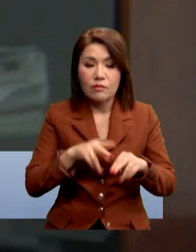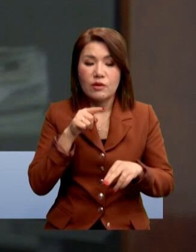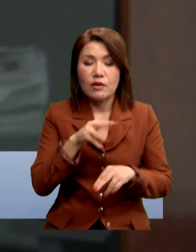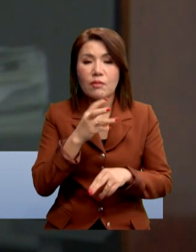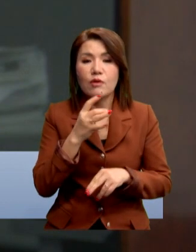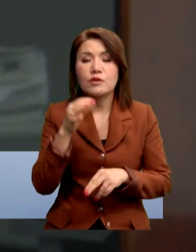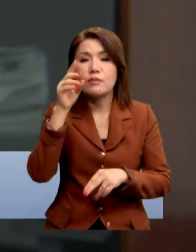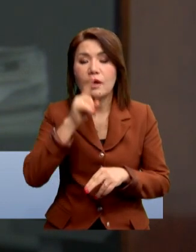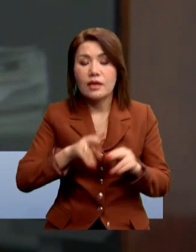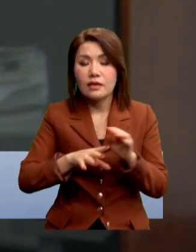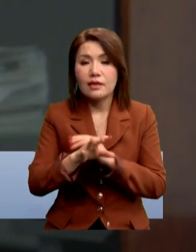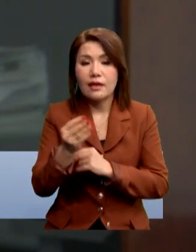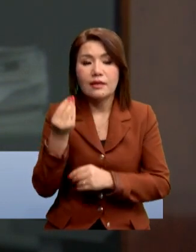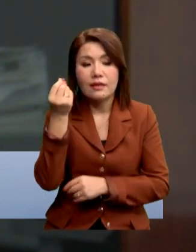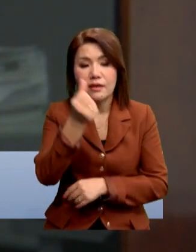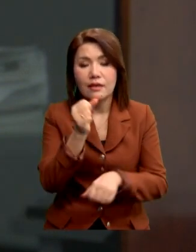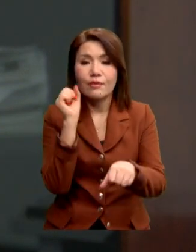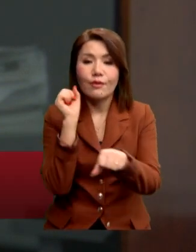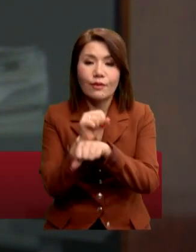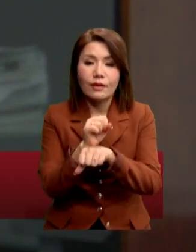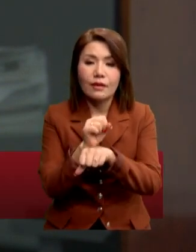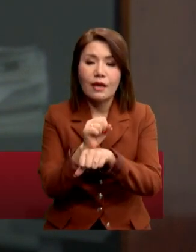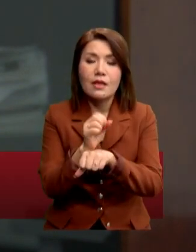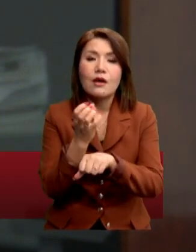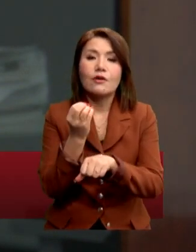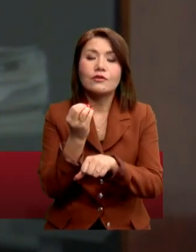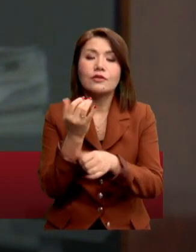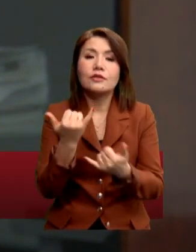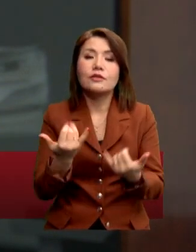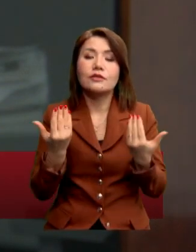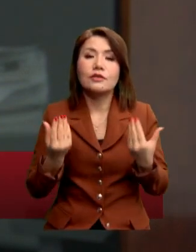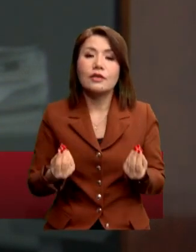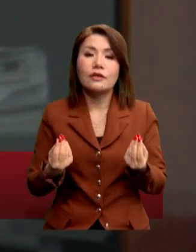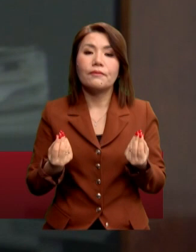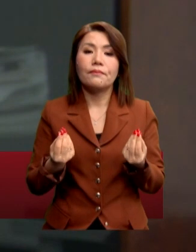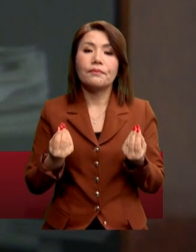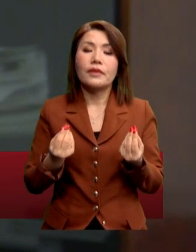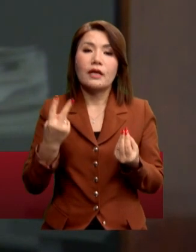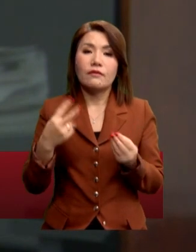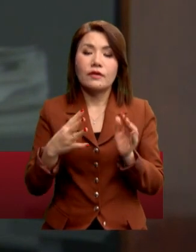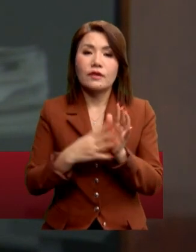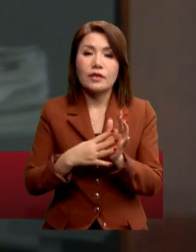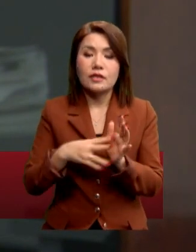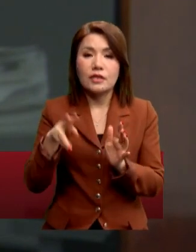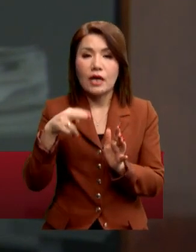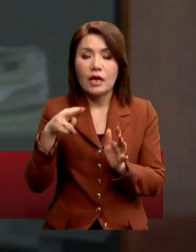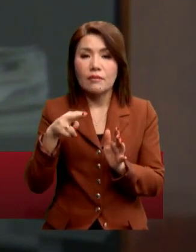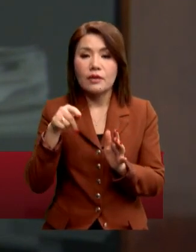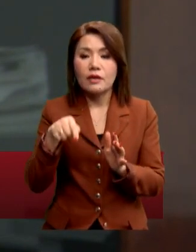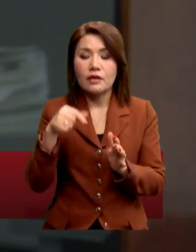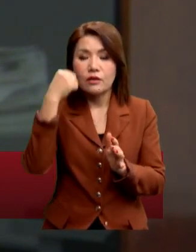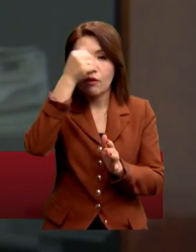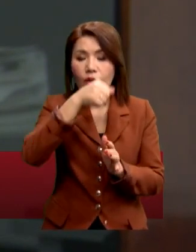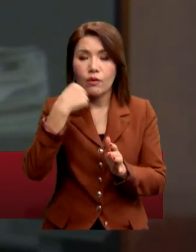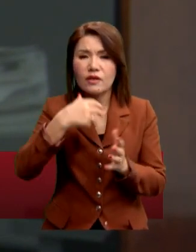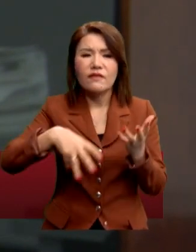айынан қаражаттар төлемі тоқтатылды. Және қазір күнде 29 желтоқсанға дейін осы